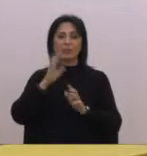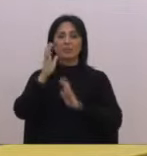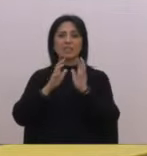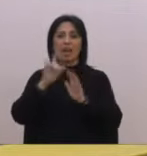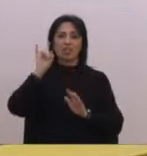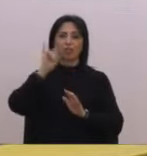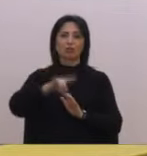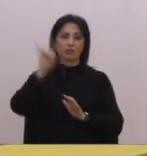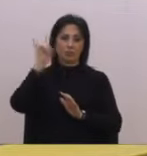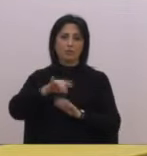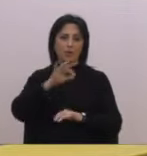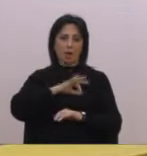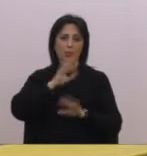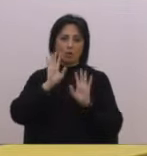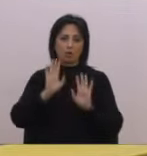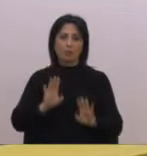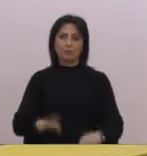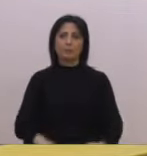ფრენებისთვის გამოყენება.